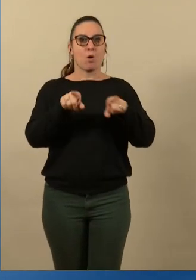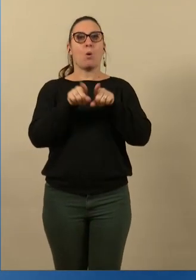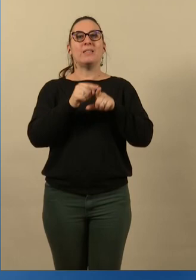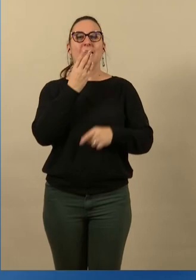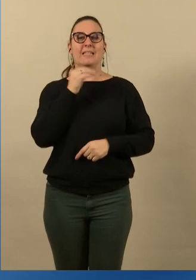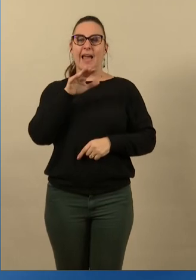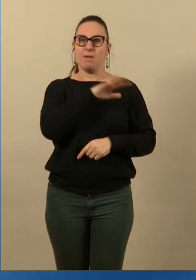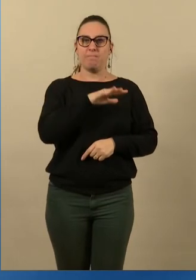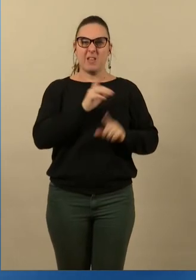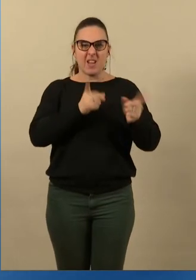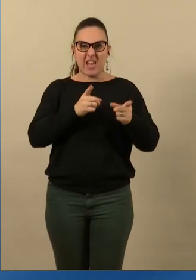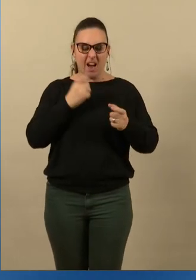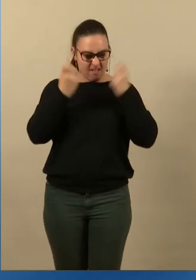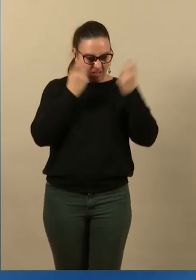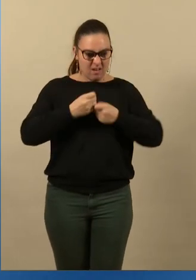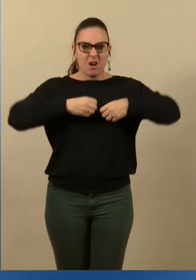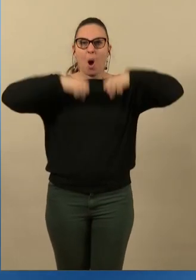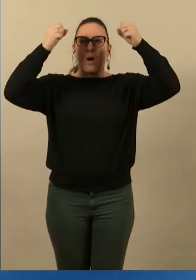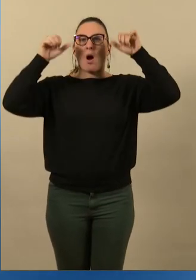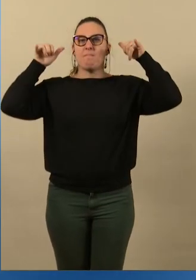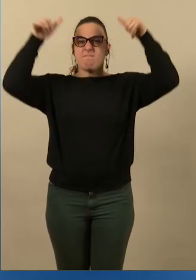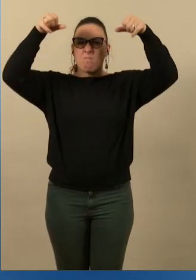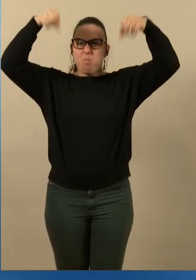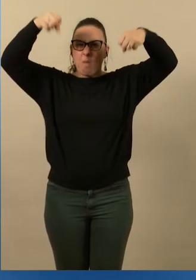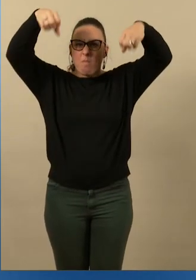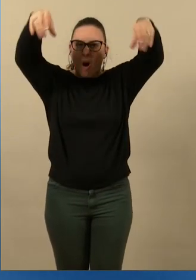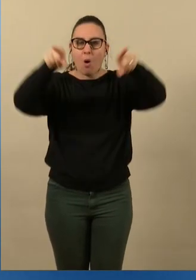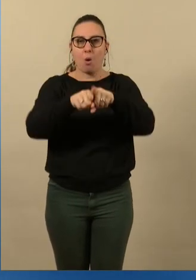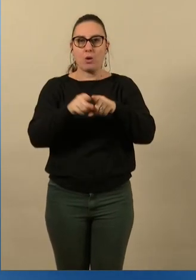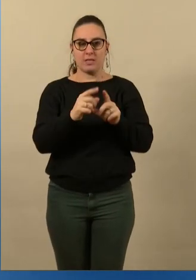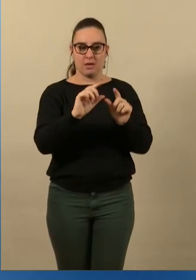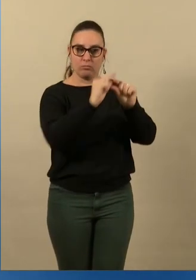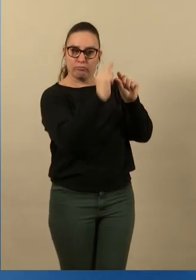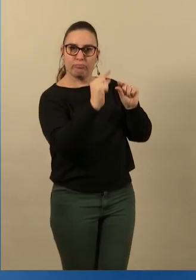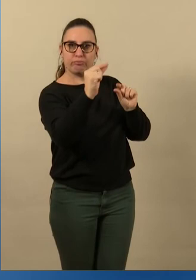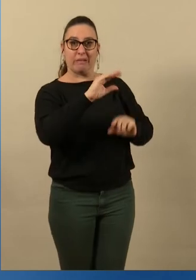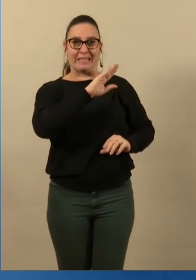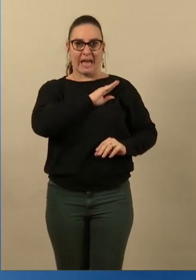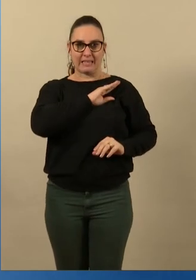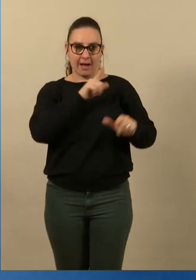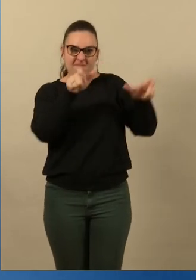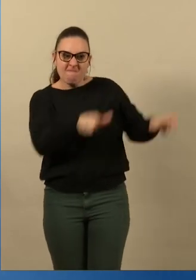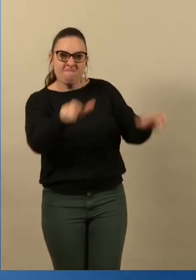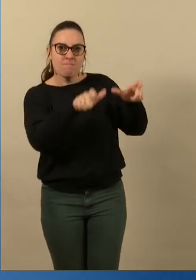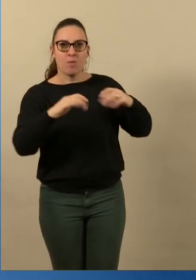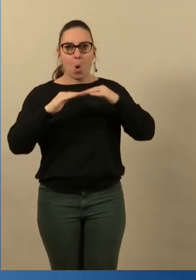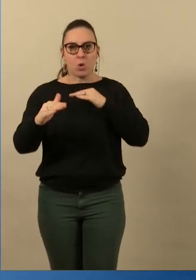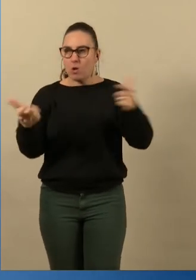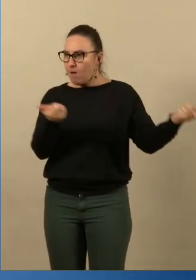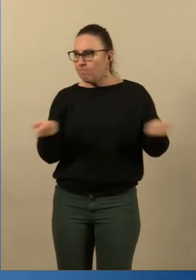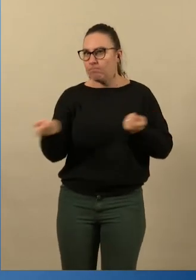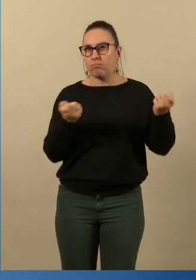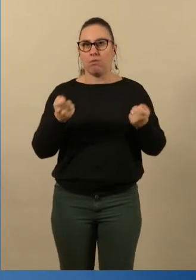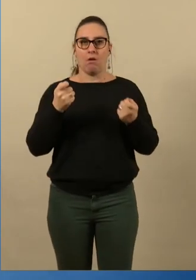israélien comprenant des bombardements aériens le blocus de la Bande de Gaza et des opérations au sol suscitent l'indignation de la